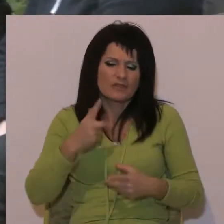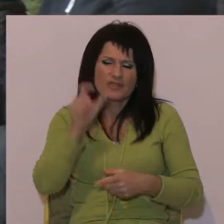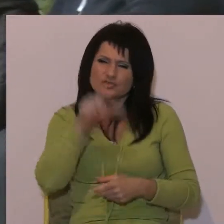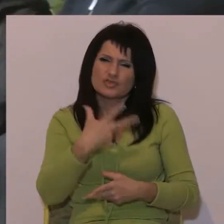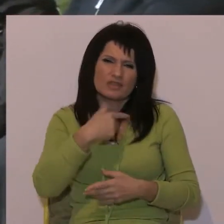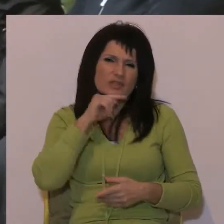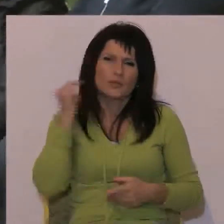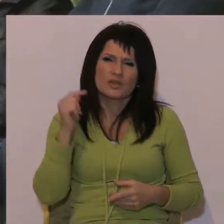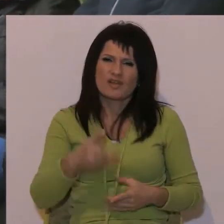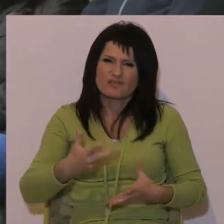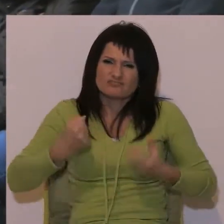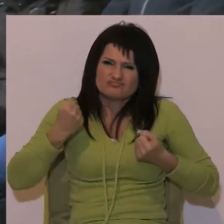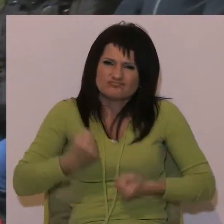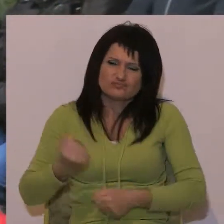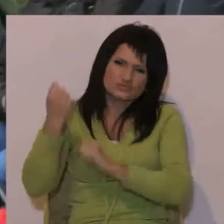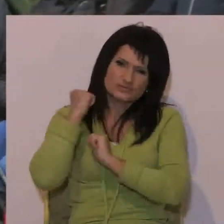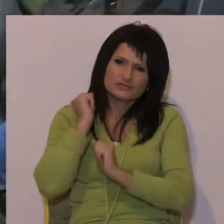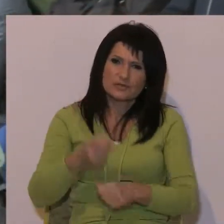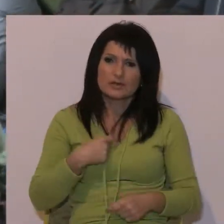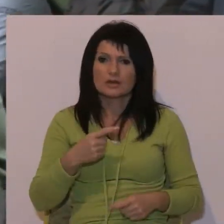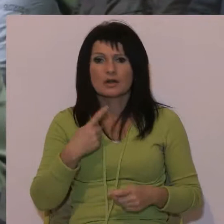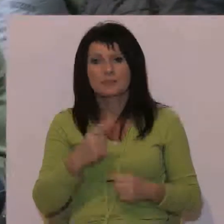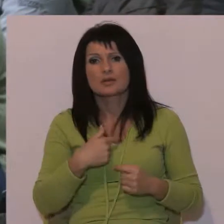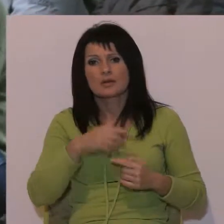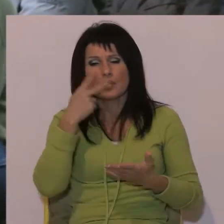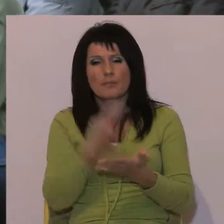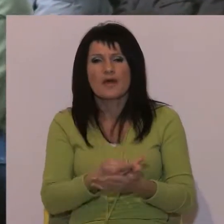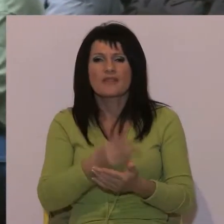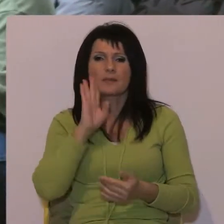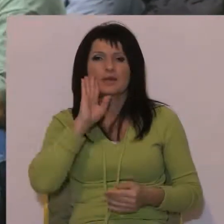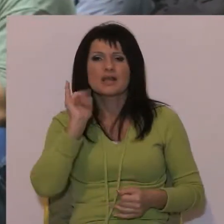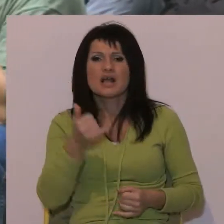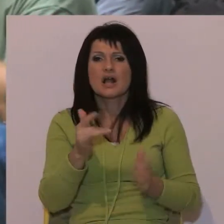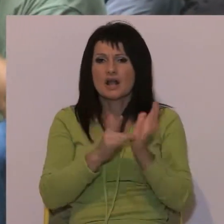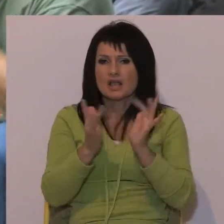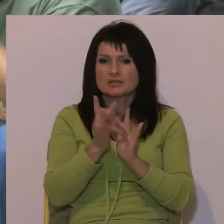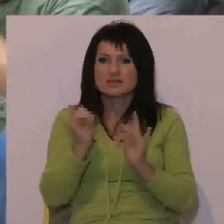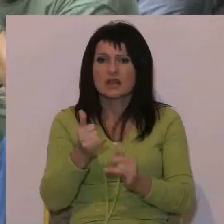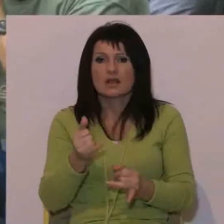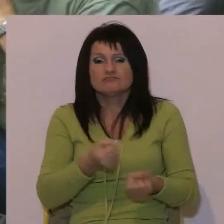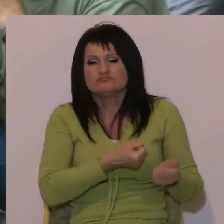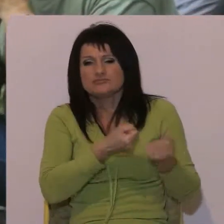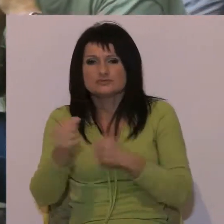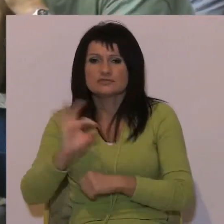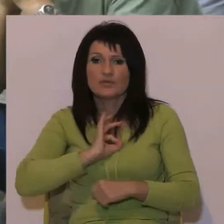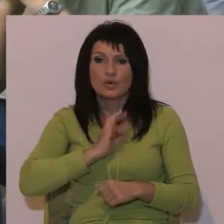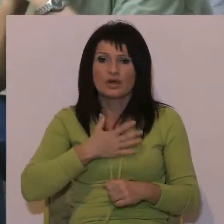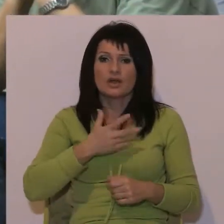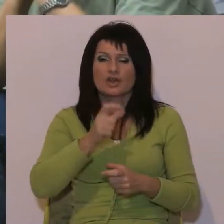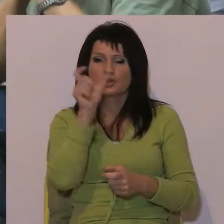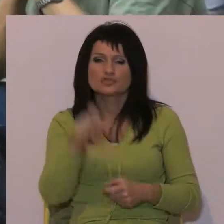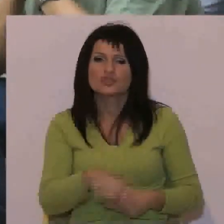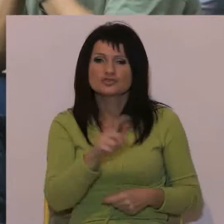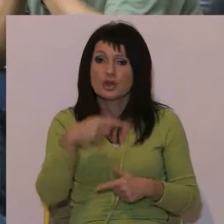udźwignąć. Upadają pod nim, jak Zbawiciel upadał, niosąc swój krzyż.